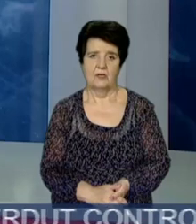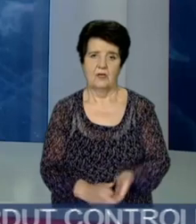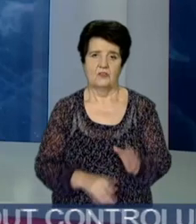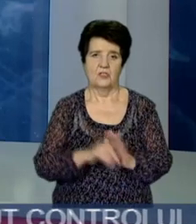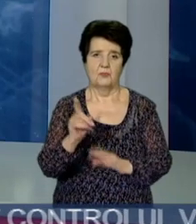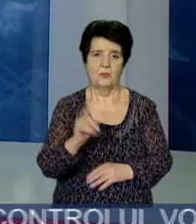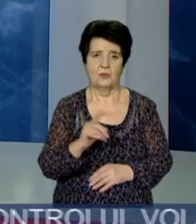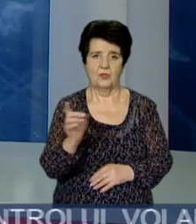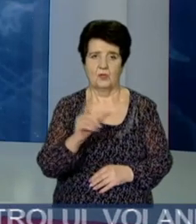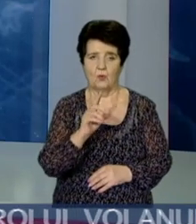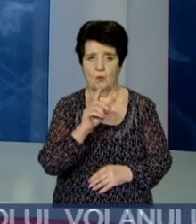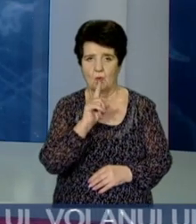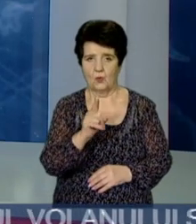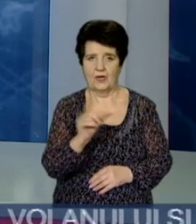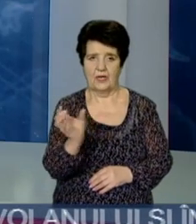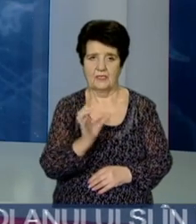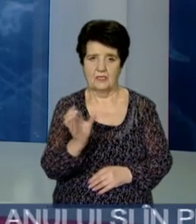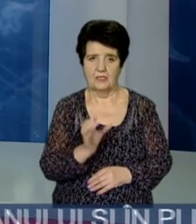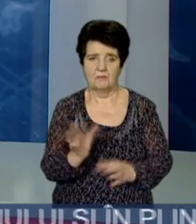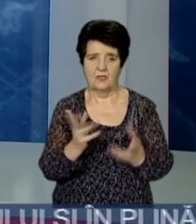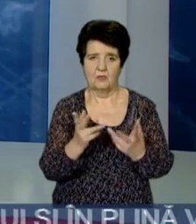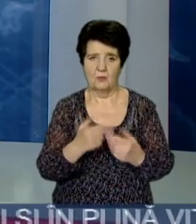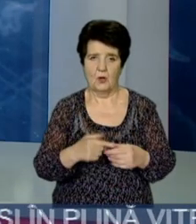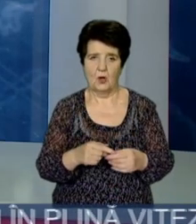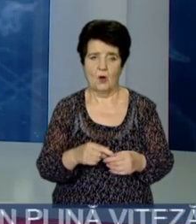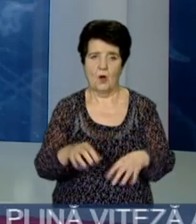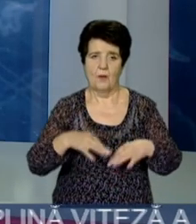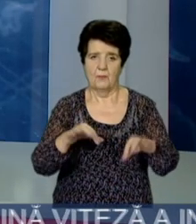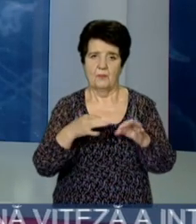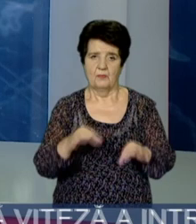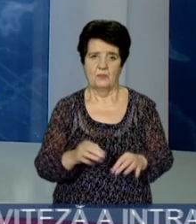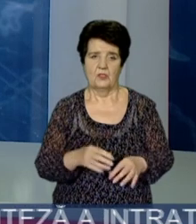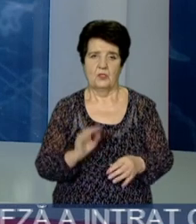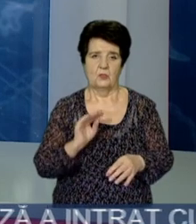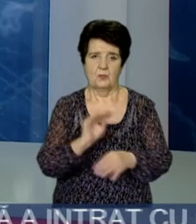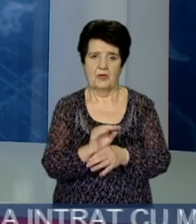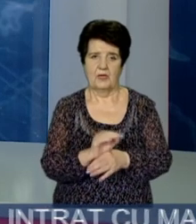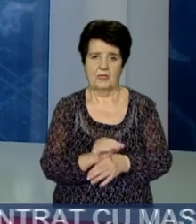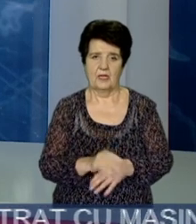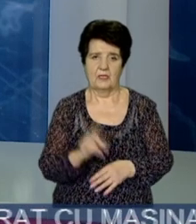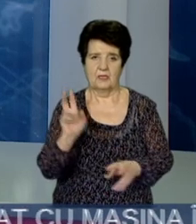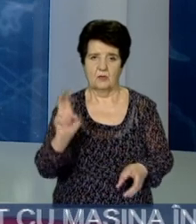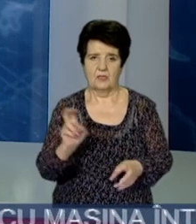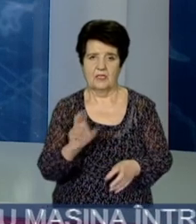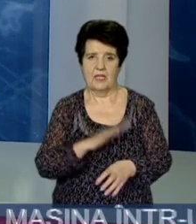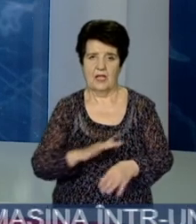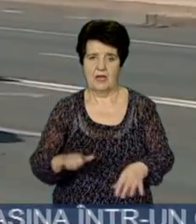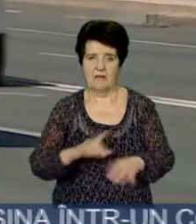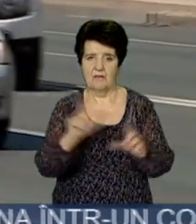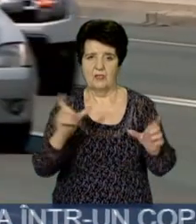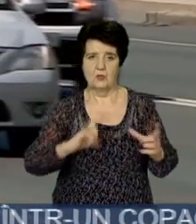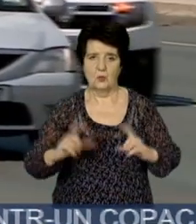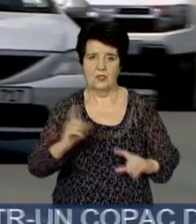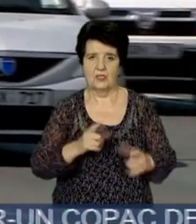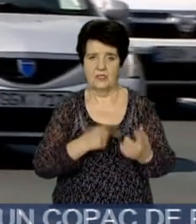începând cu luna septembrie numărul mijloacelor de transport public din Chișinău urmează a fi suplimentat în contextul în care Elevii și studenții